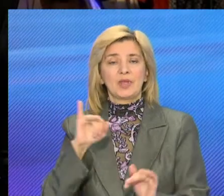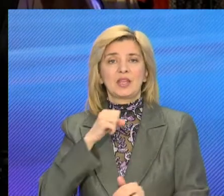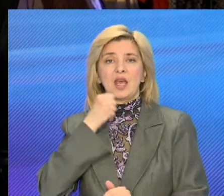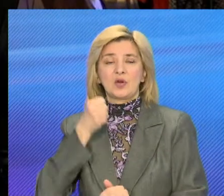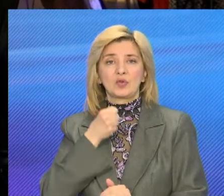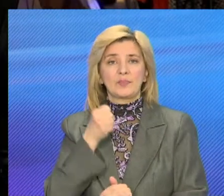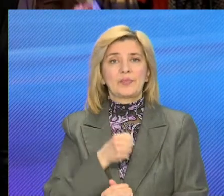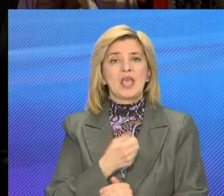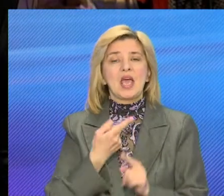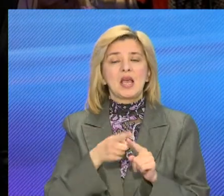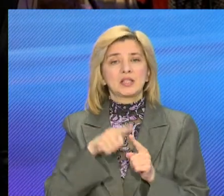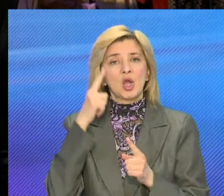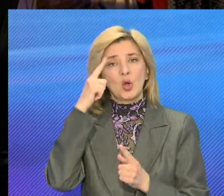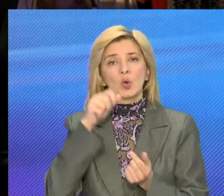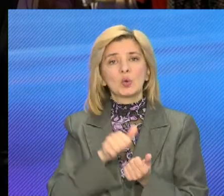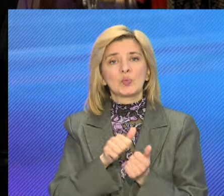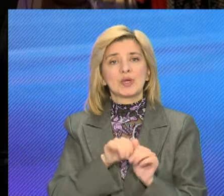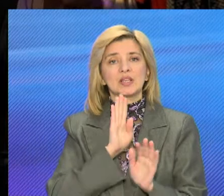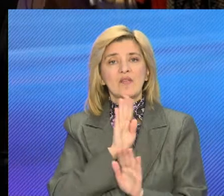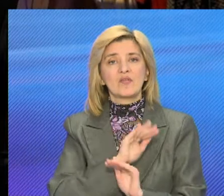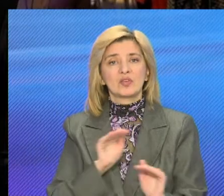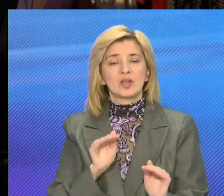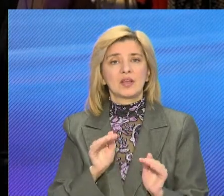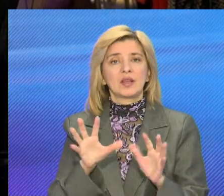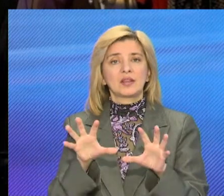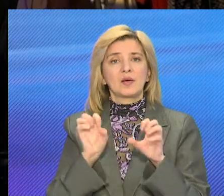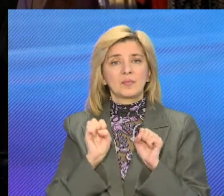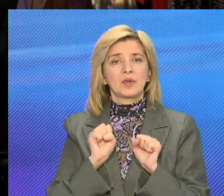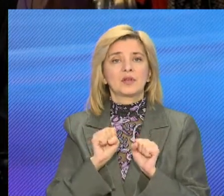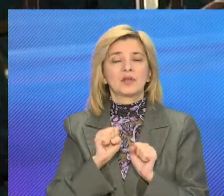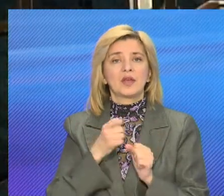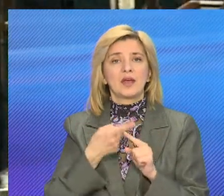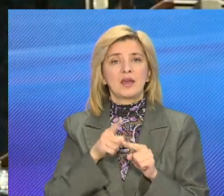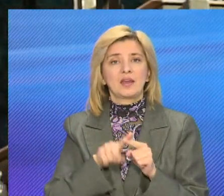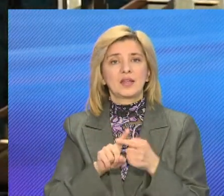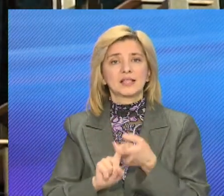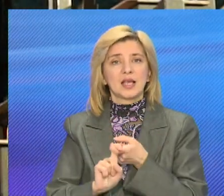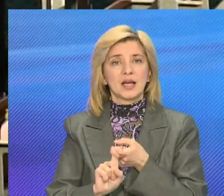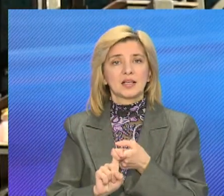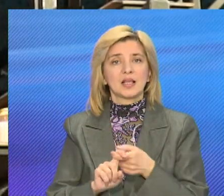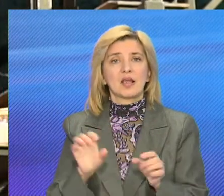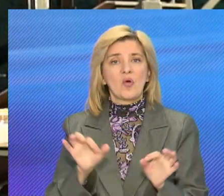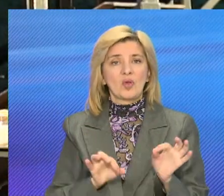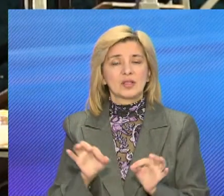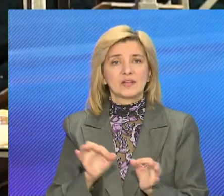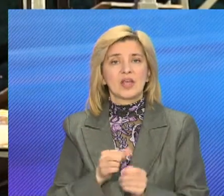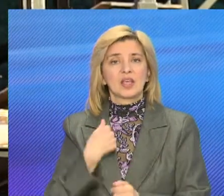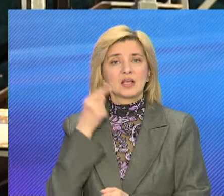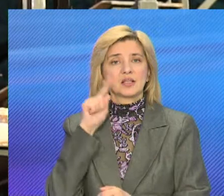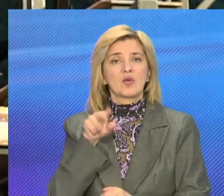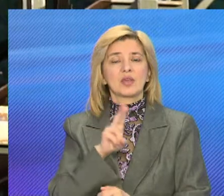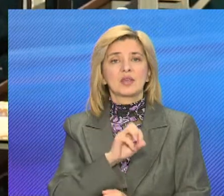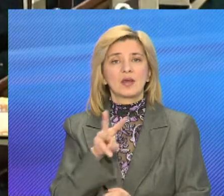Эти глупые девчонки нахватались этой заразы. Смеси жеманства и кокетства. Я знаю, кем нужно